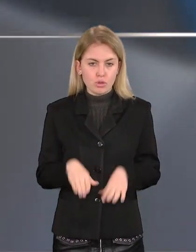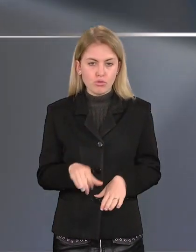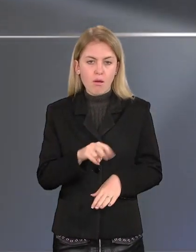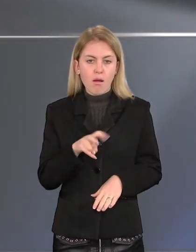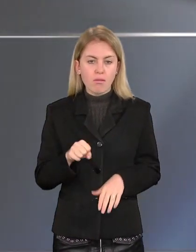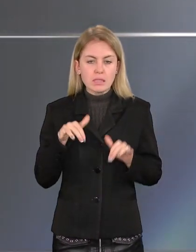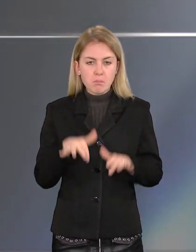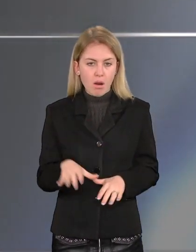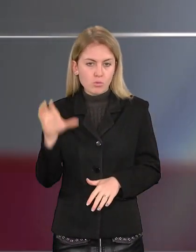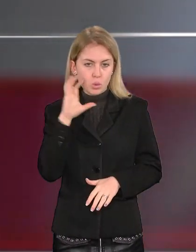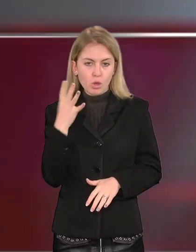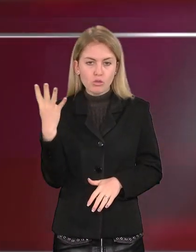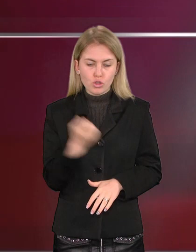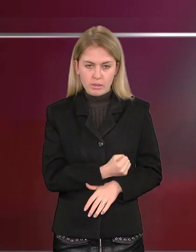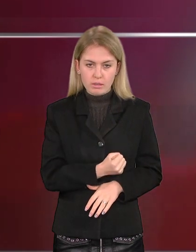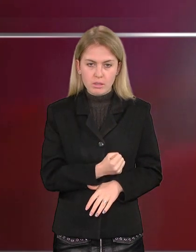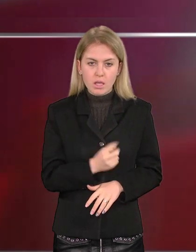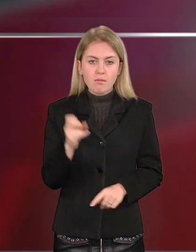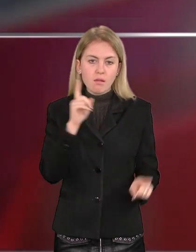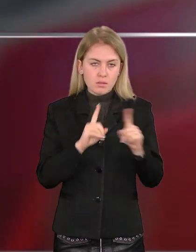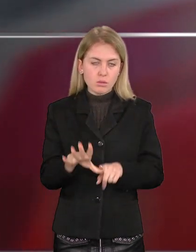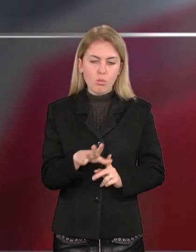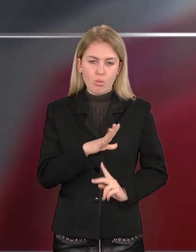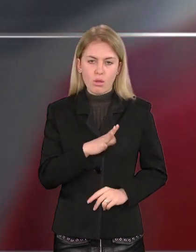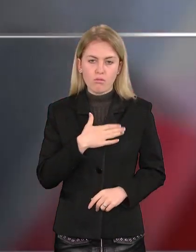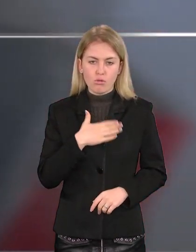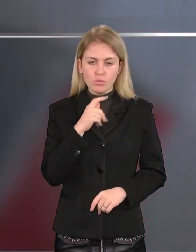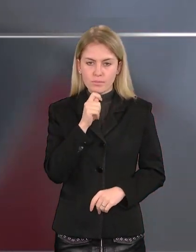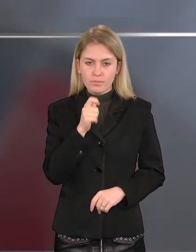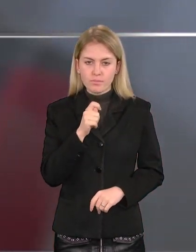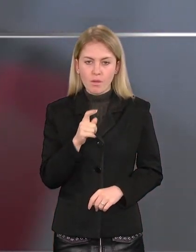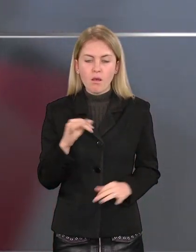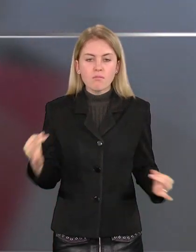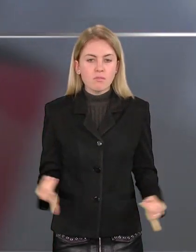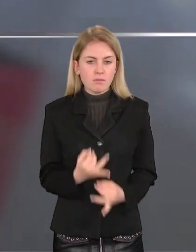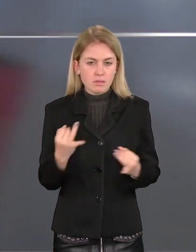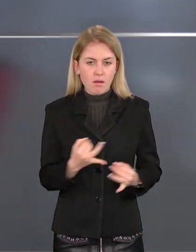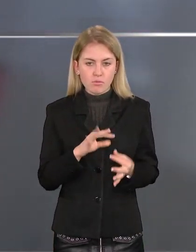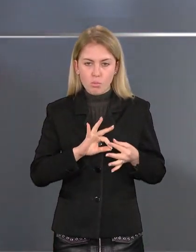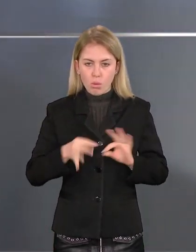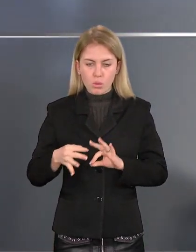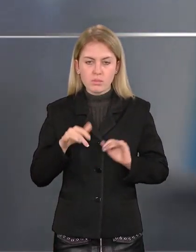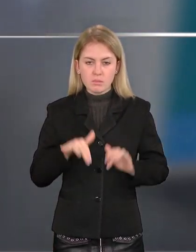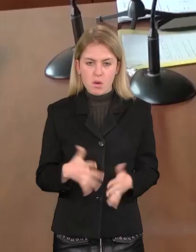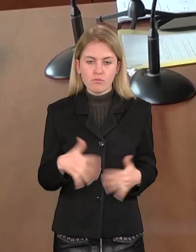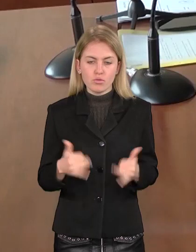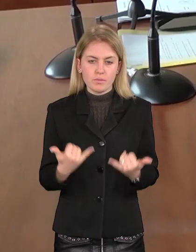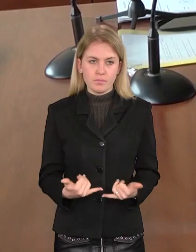слухали 4 тижні. На засіданні була і наша Альона Щербакова, тож найцікавіші подробиці справи вже за